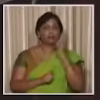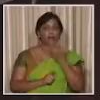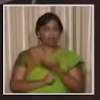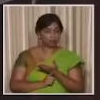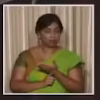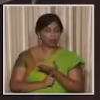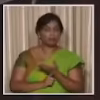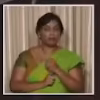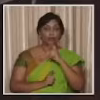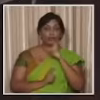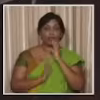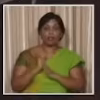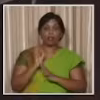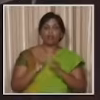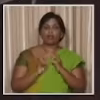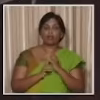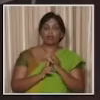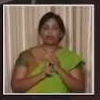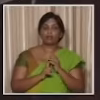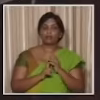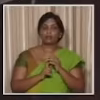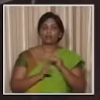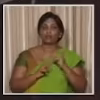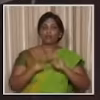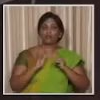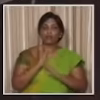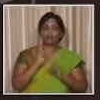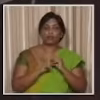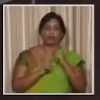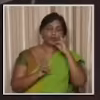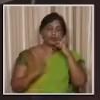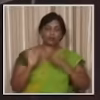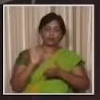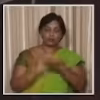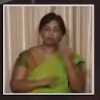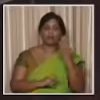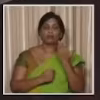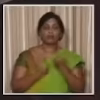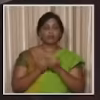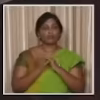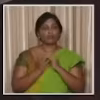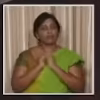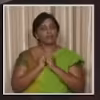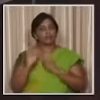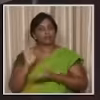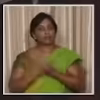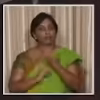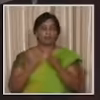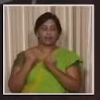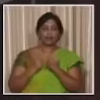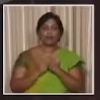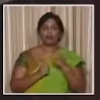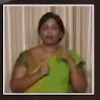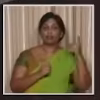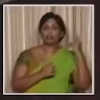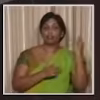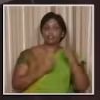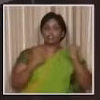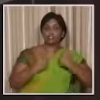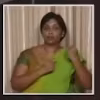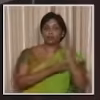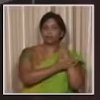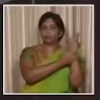සභාපතිතුමා අධිකරණ ඇමතිතුමා යනවා විදේශ කටයුතු ඇමතිතුමා යනවා නුවරළියේ මේ තමන්ගේ රාජකාරී කරන්න එල්.ආර්.සි. චාමන් චොපර් එකෙන්